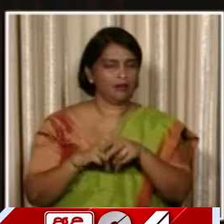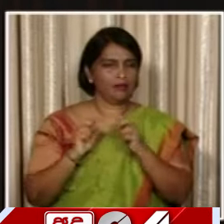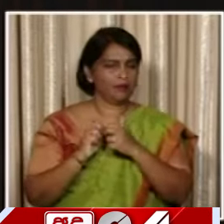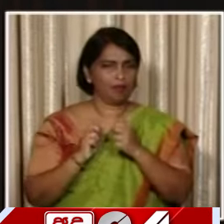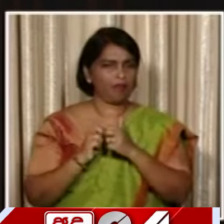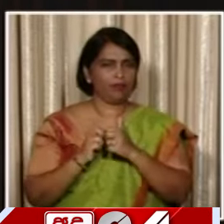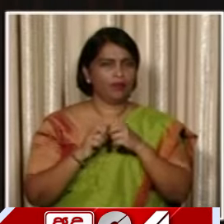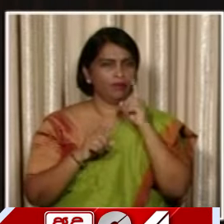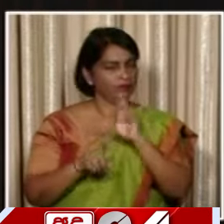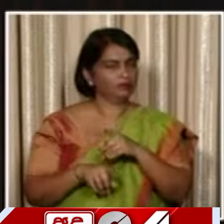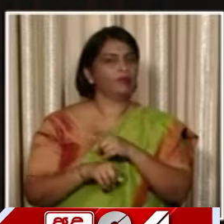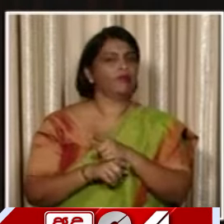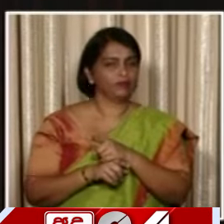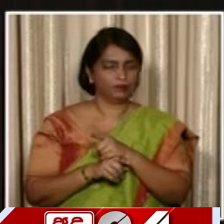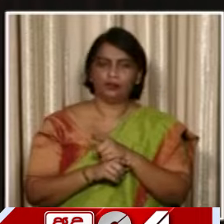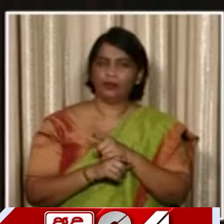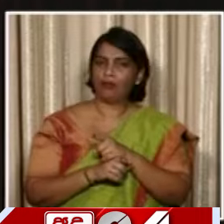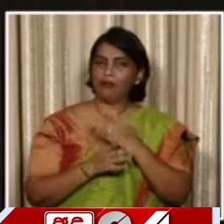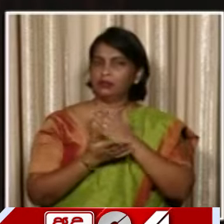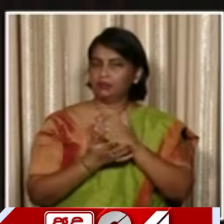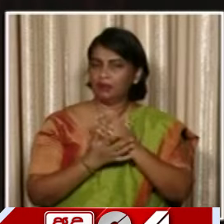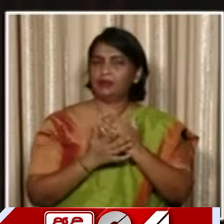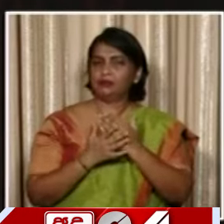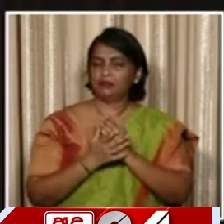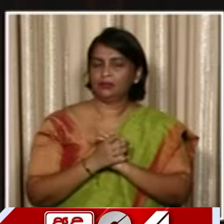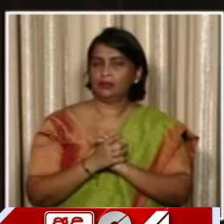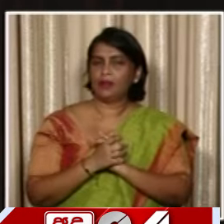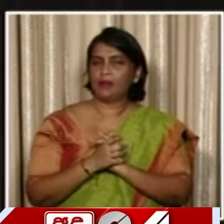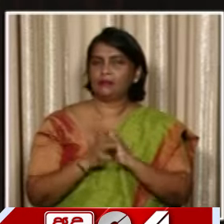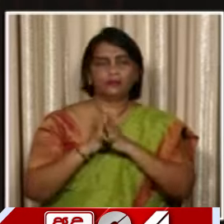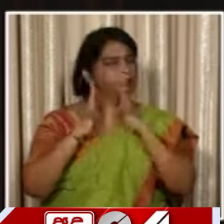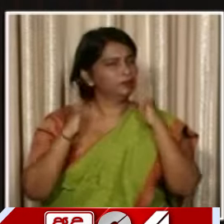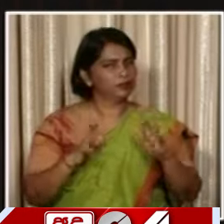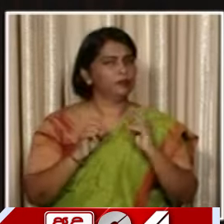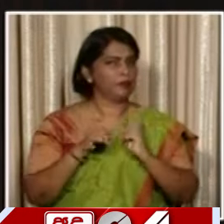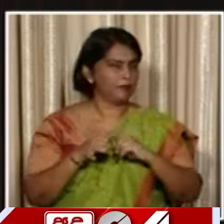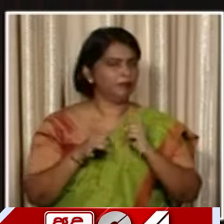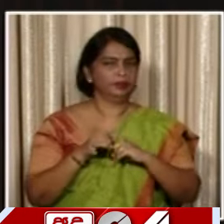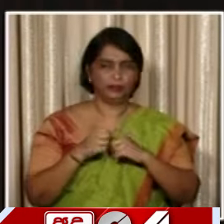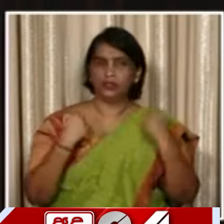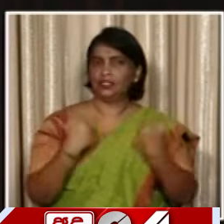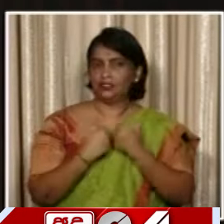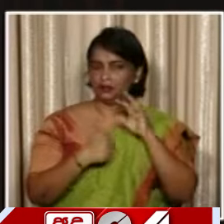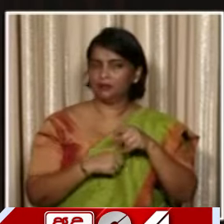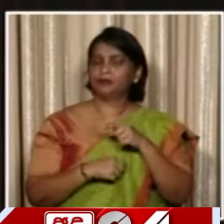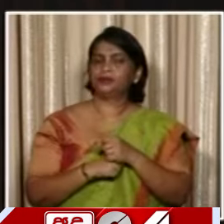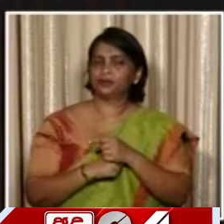බී අන් ඉවිලබල් ජයන්ටික් චැලෙන්ජස් ෆෝ එනිවන් ටු සේව් ශ්‍රී ලංකා